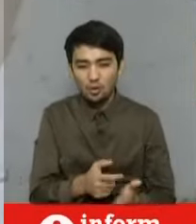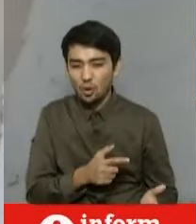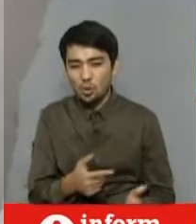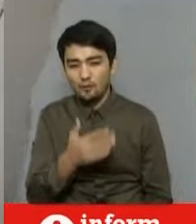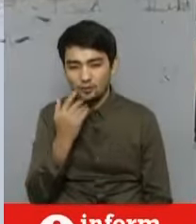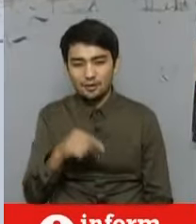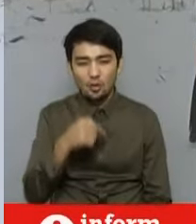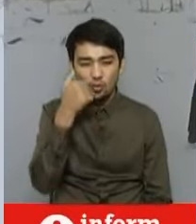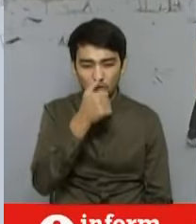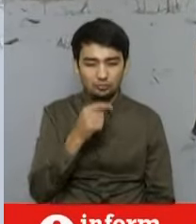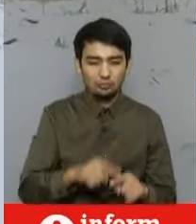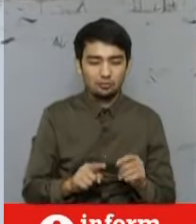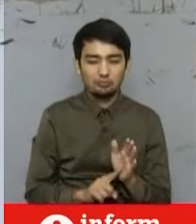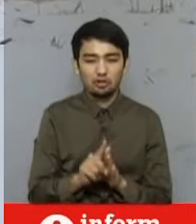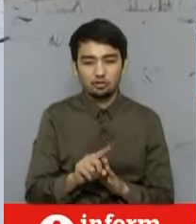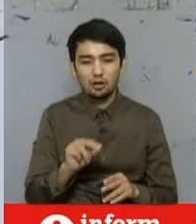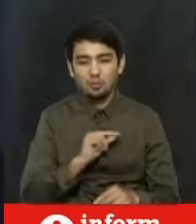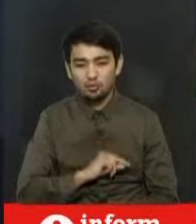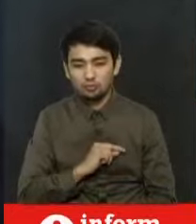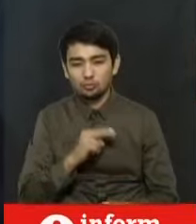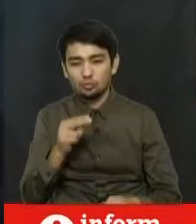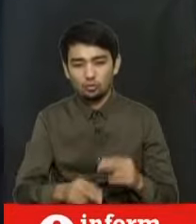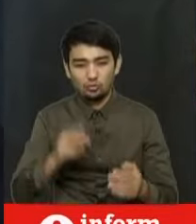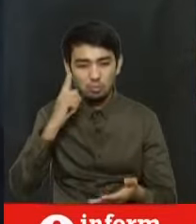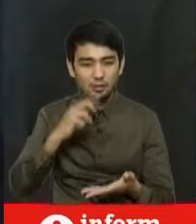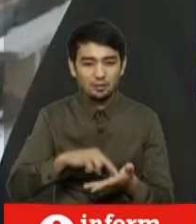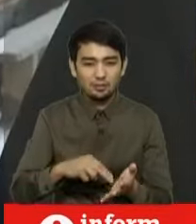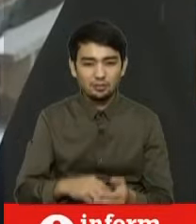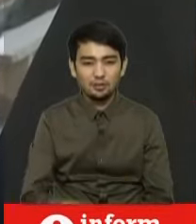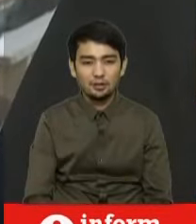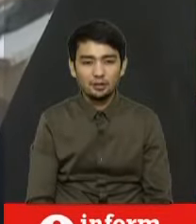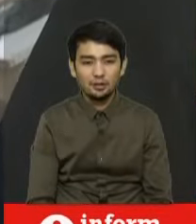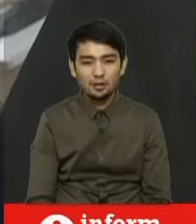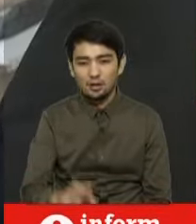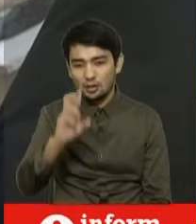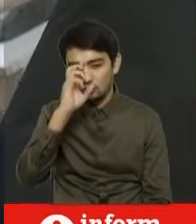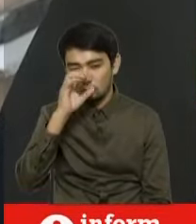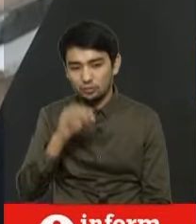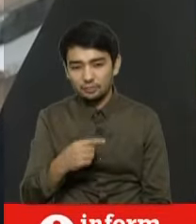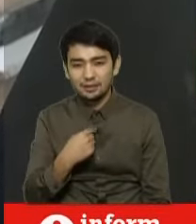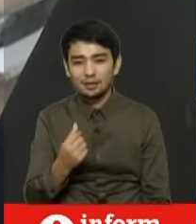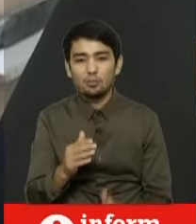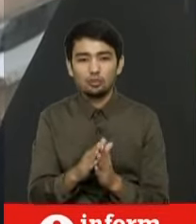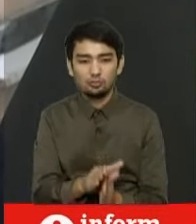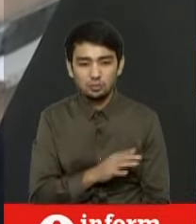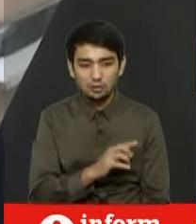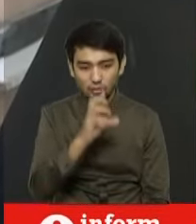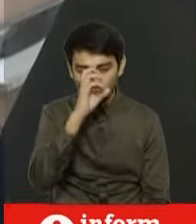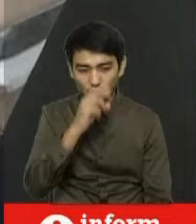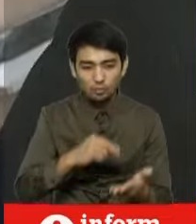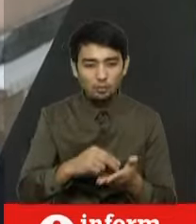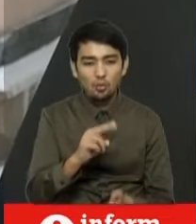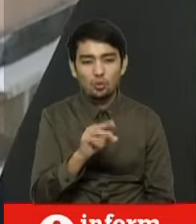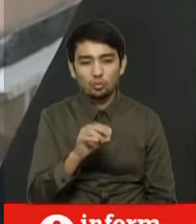Осы жылдың тамыз айында бастаған істі аяқтау жоспарланған. Бюджеттен қаражат сұралып, біздер неге мемлекеттік сатып алу конкурсына